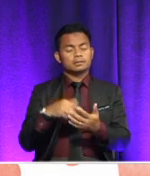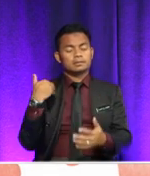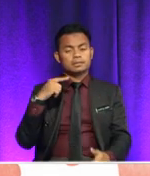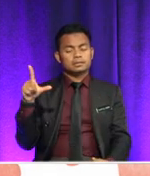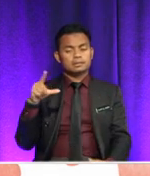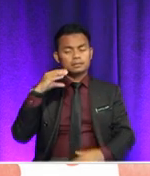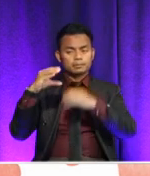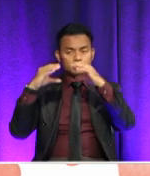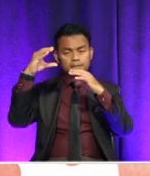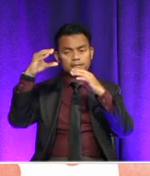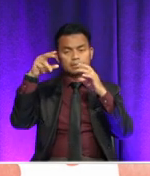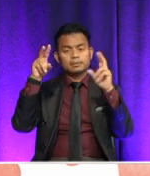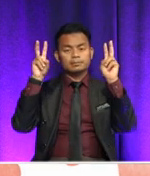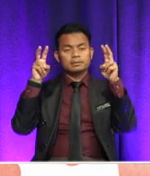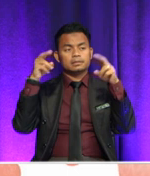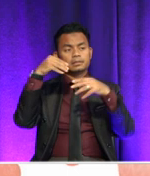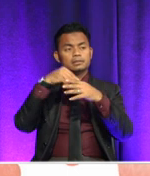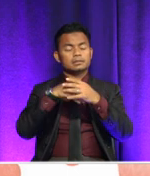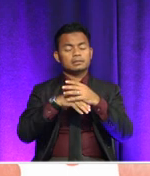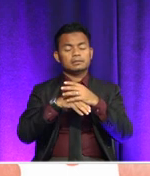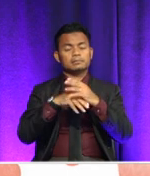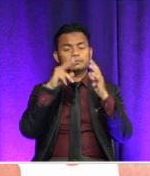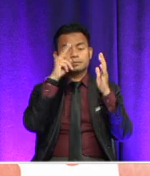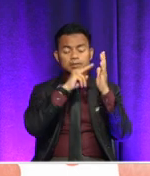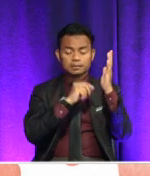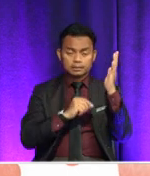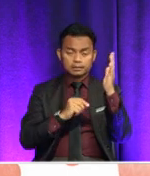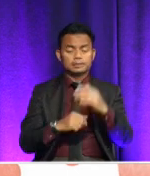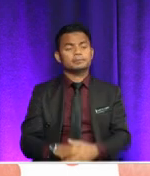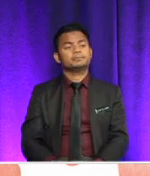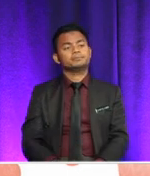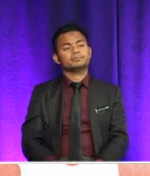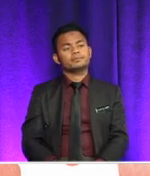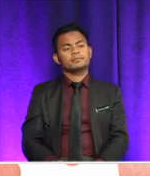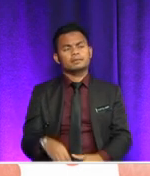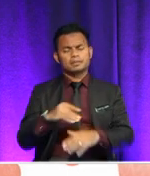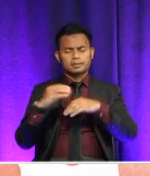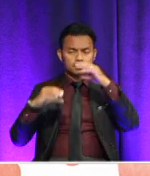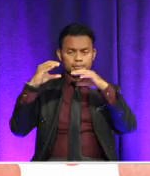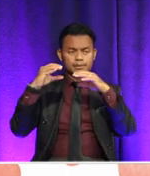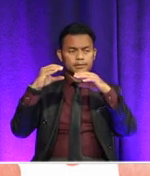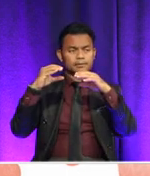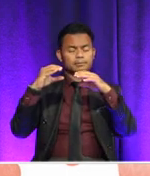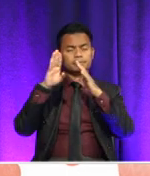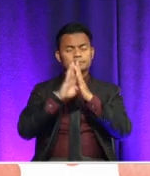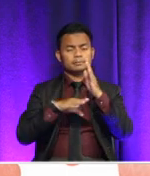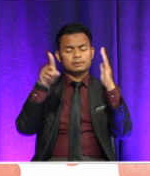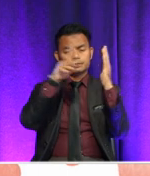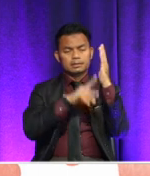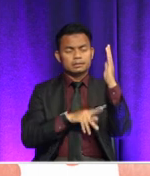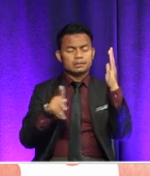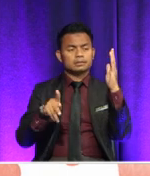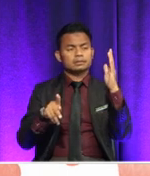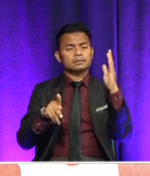perenggan contoh banner perenggan dalam karangan kalau Ivan nggak tahu inilah di banne berdasarkan rangka karangan Oke siap